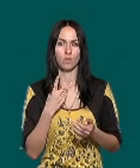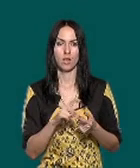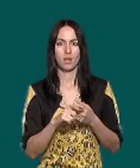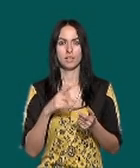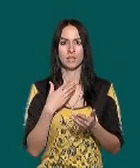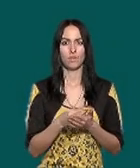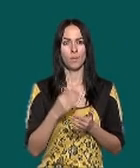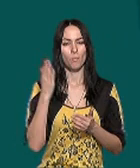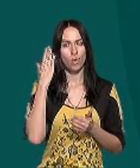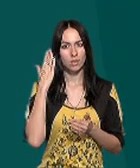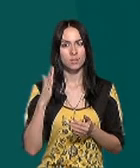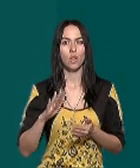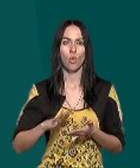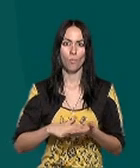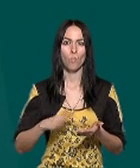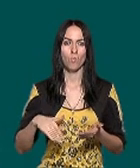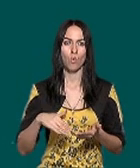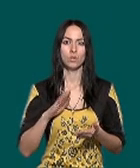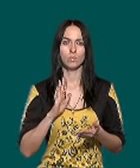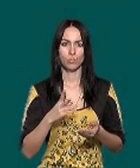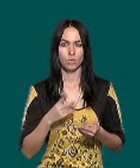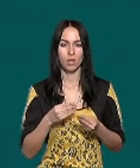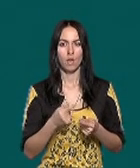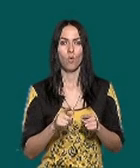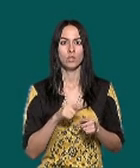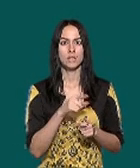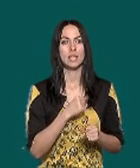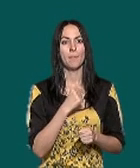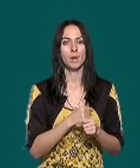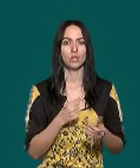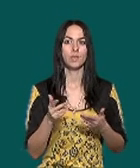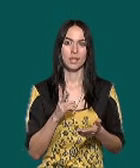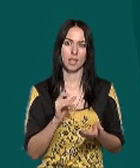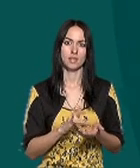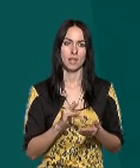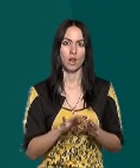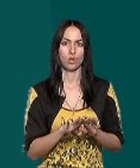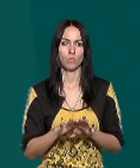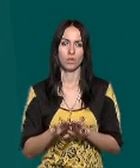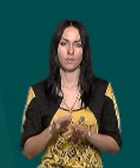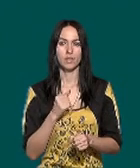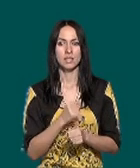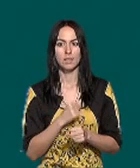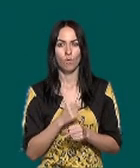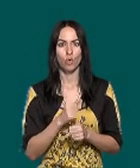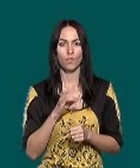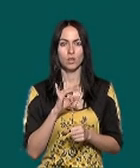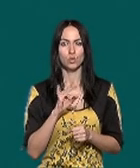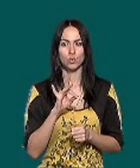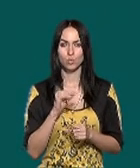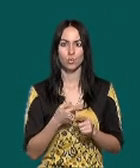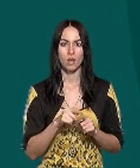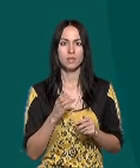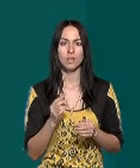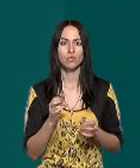буде адаптувати, скажімо, ті напрацювання, які на центральному рівні. Створювати структури – це ще не